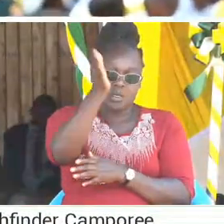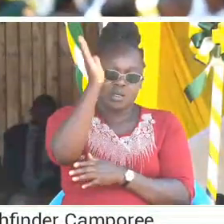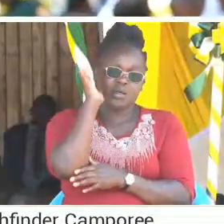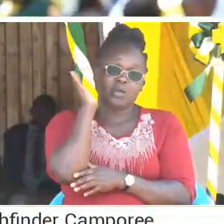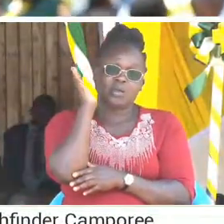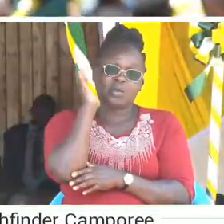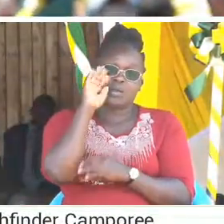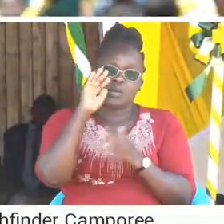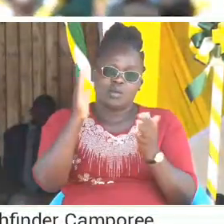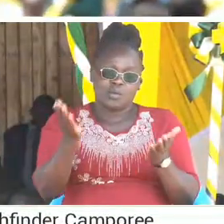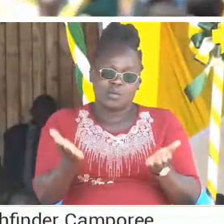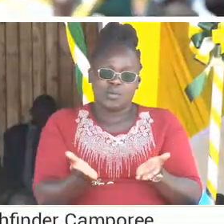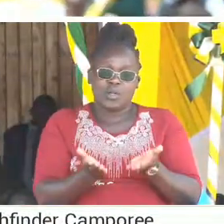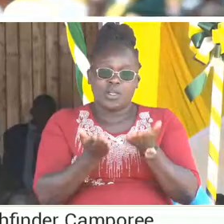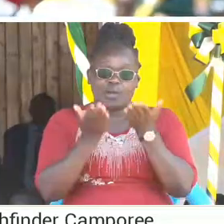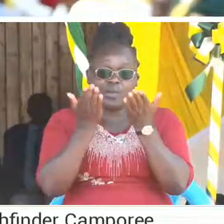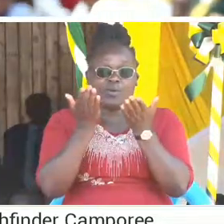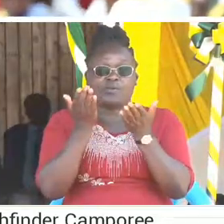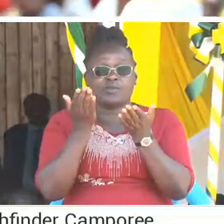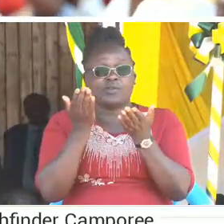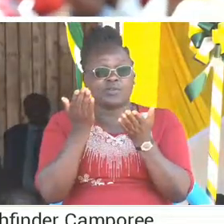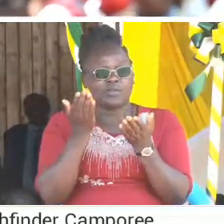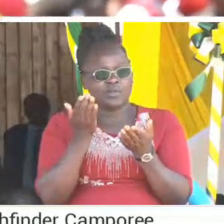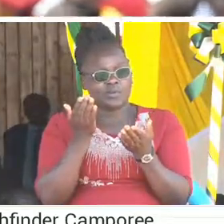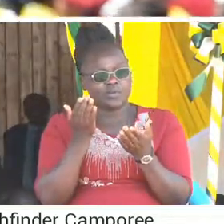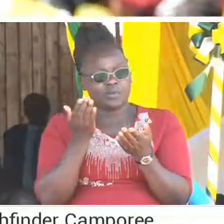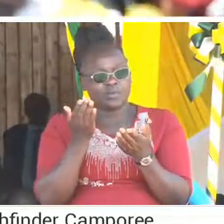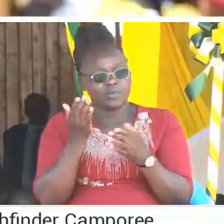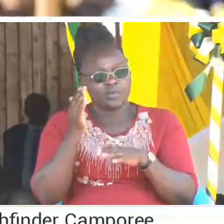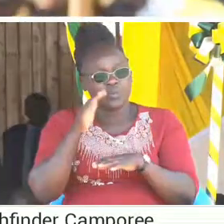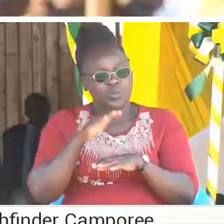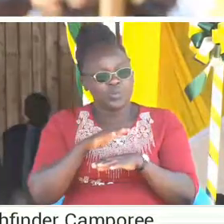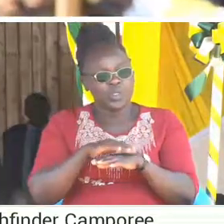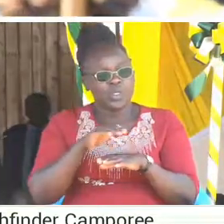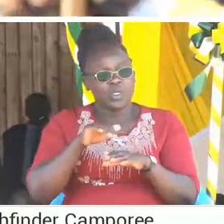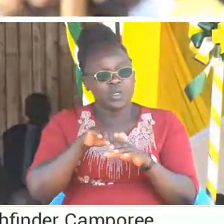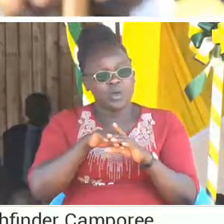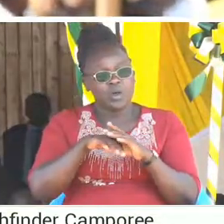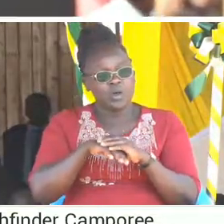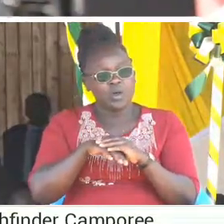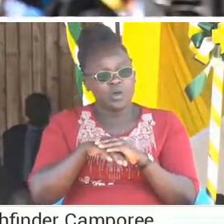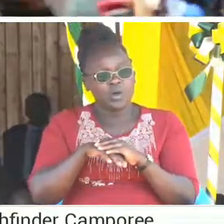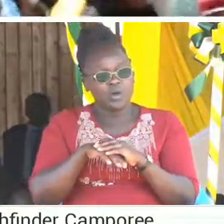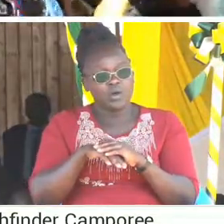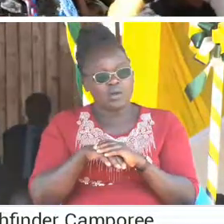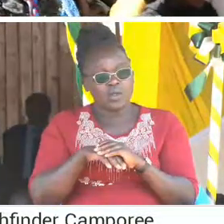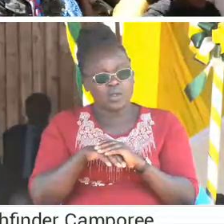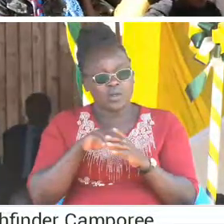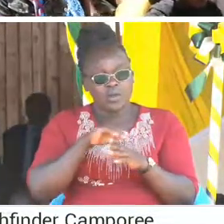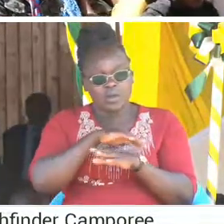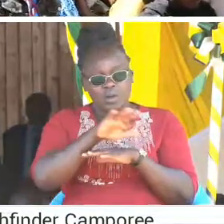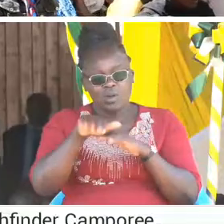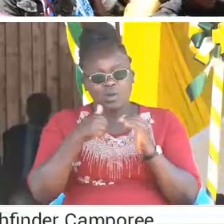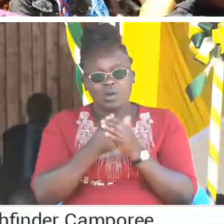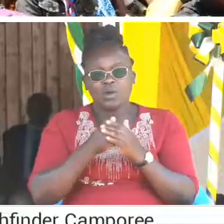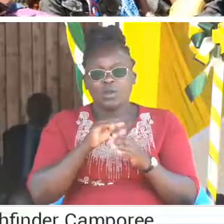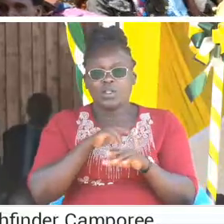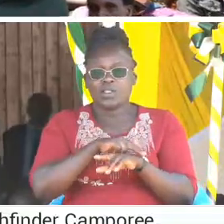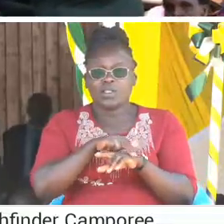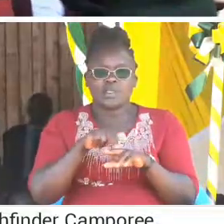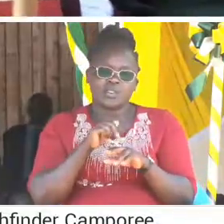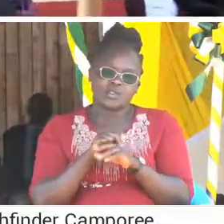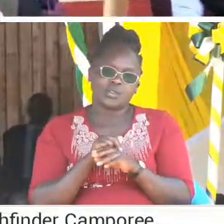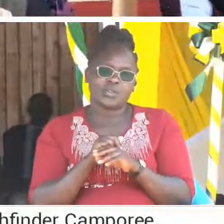mataifa, juu ya mataifa yote. Hebu mwambie jirani yako, Bwana Mungu wako, Bwana Mungu wako. Watu